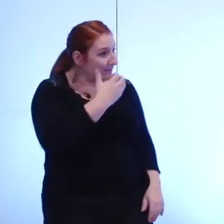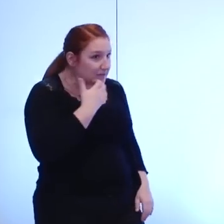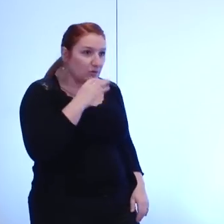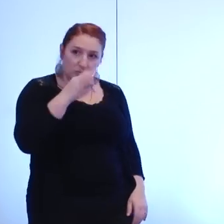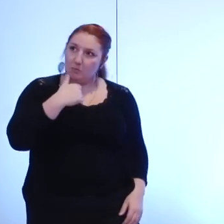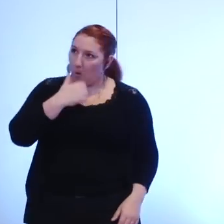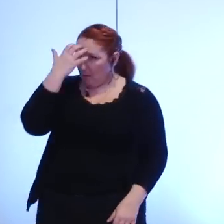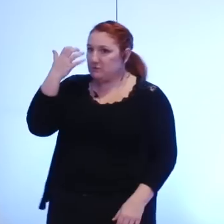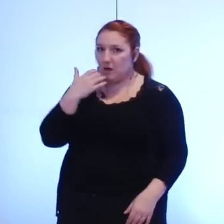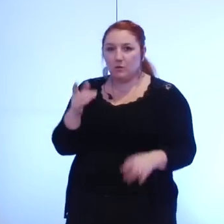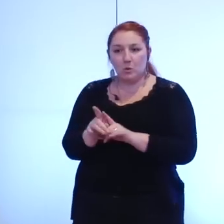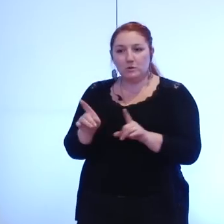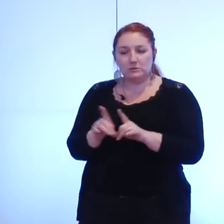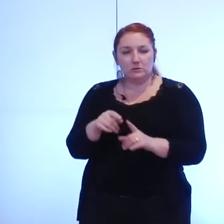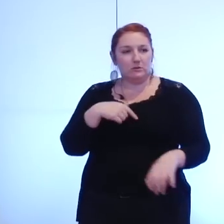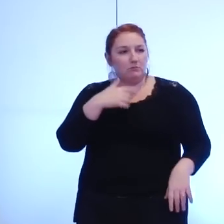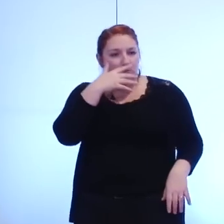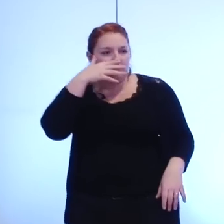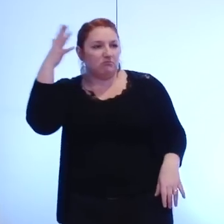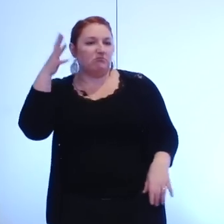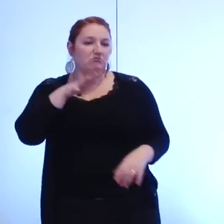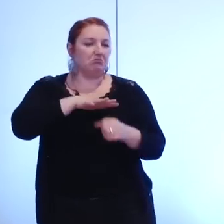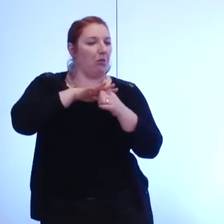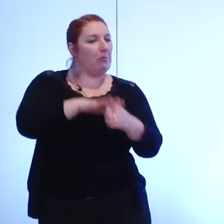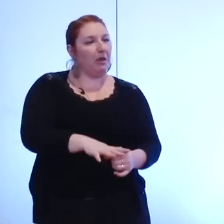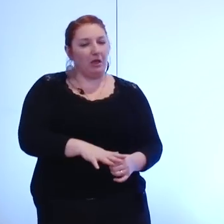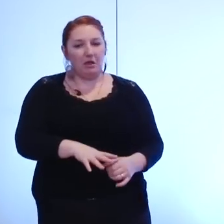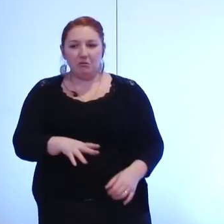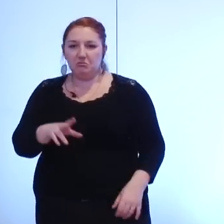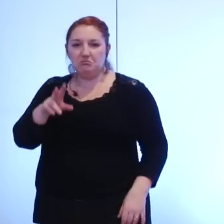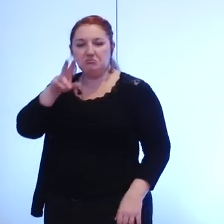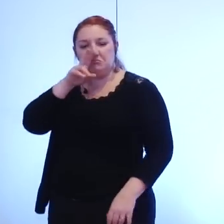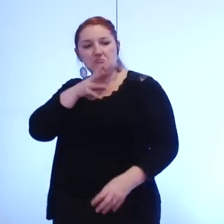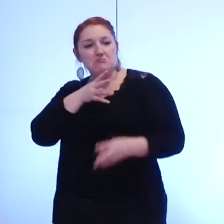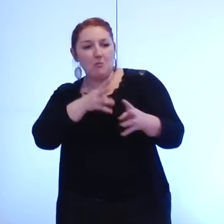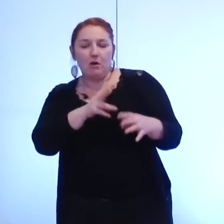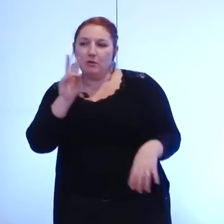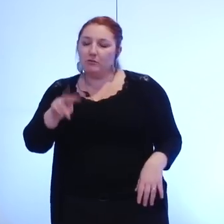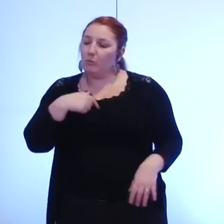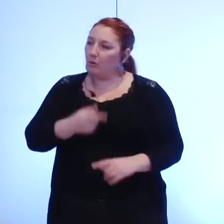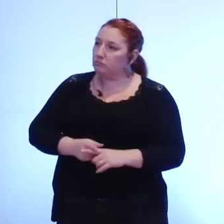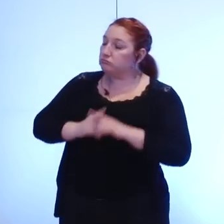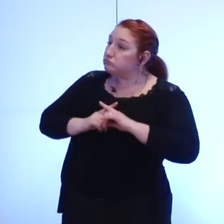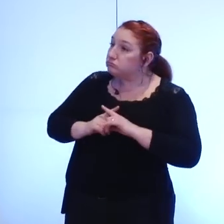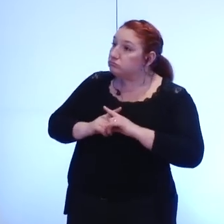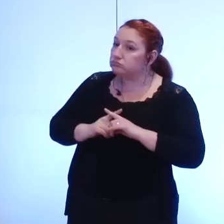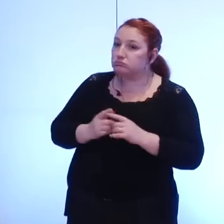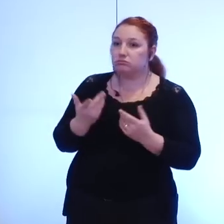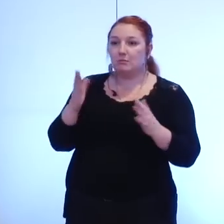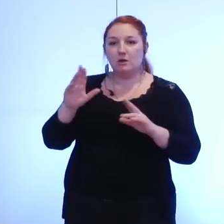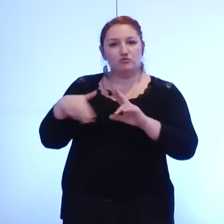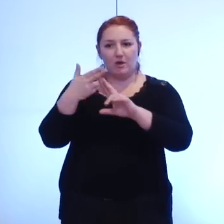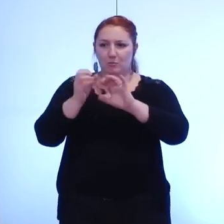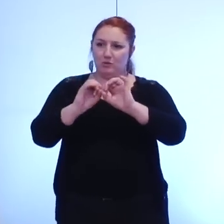qui mêle le mépris à une espèce d'ironie que je ne peux pas prendre autrement mais je vais être très clair puisque